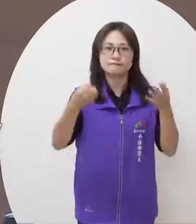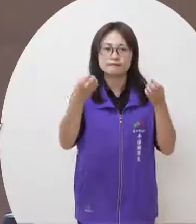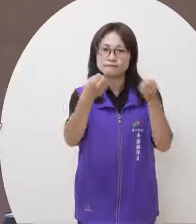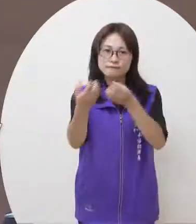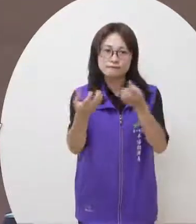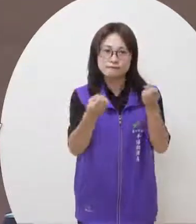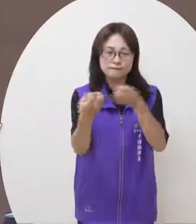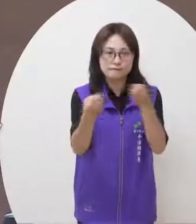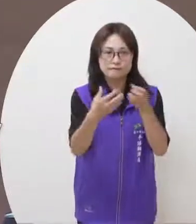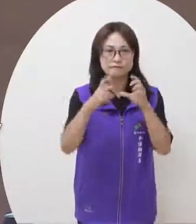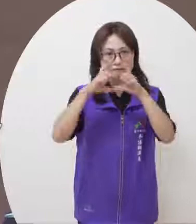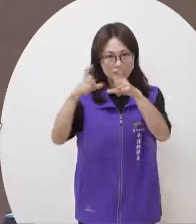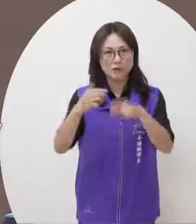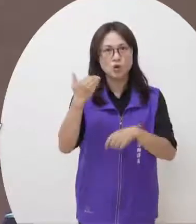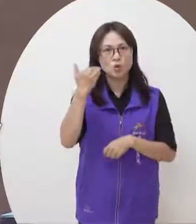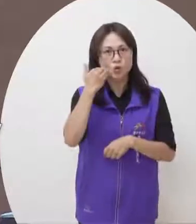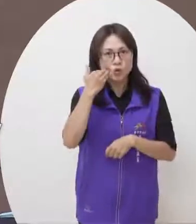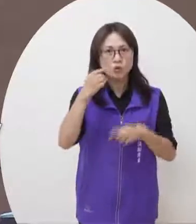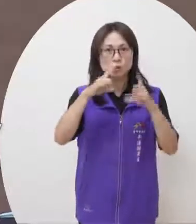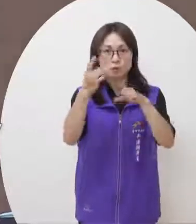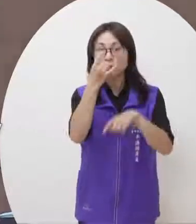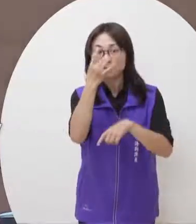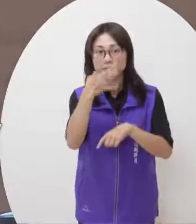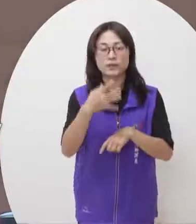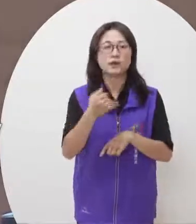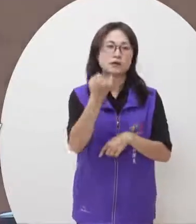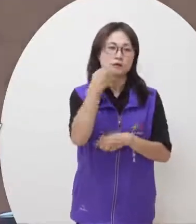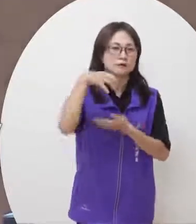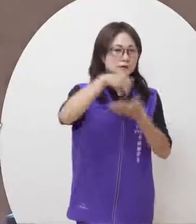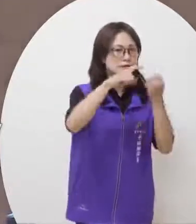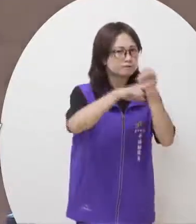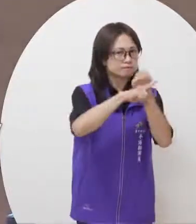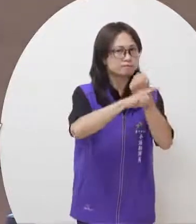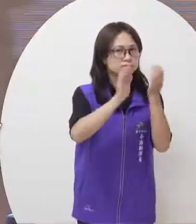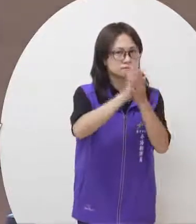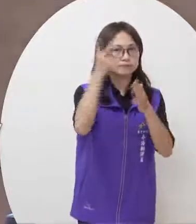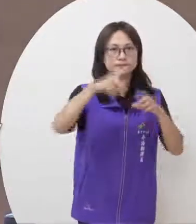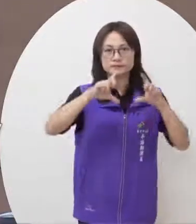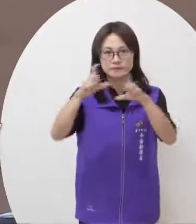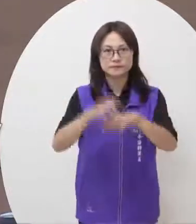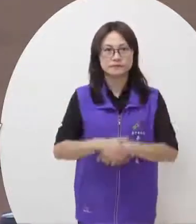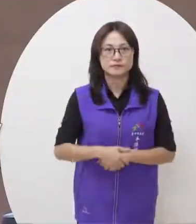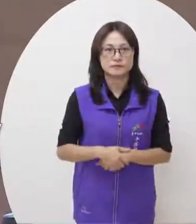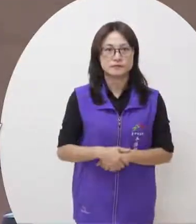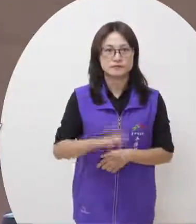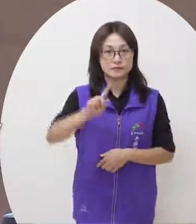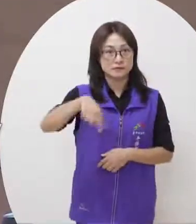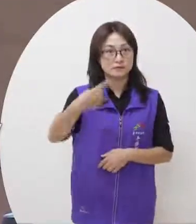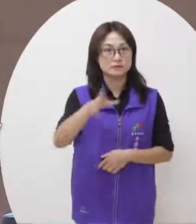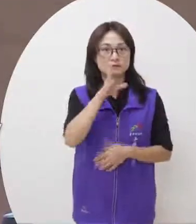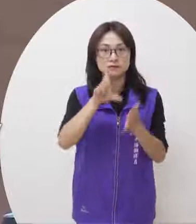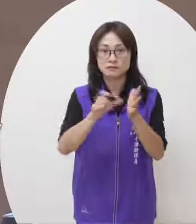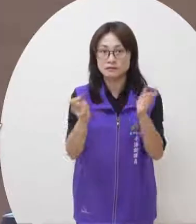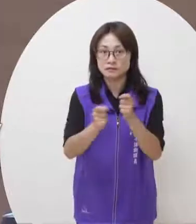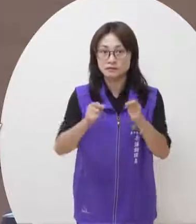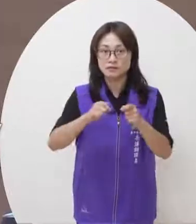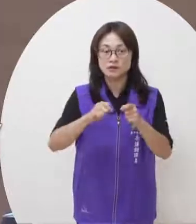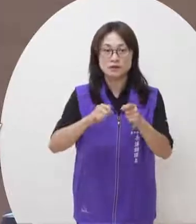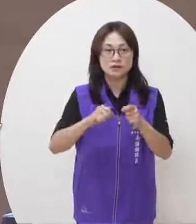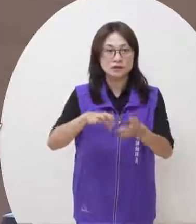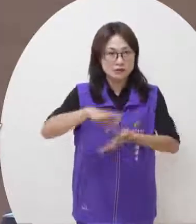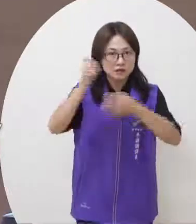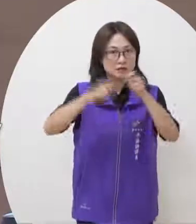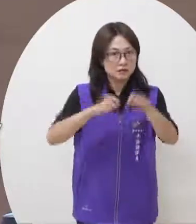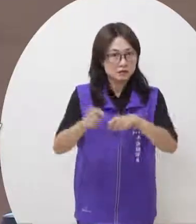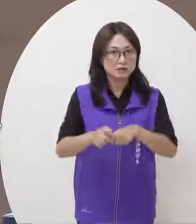是处理，如果不行的话，那待会回去研究再跟大家回报。那所以接下来是临时动议，那如果说